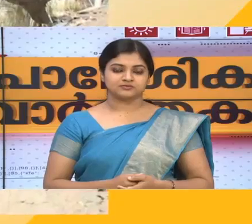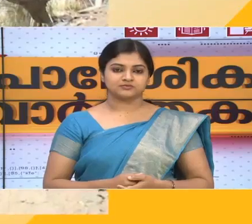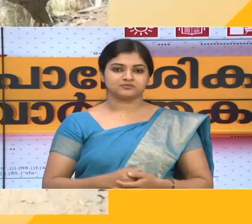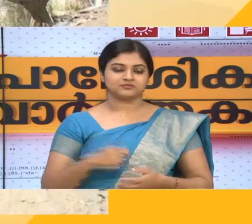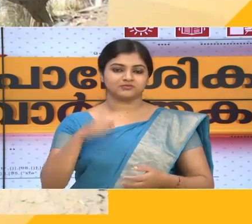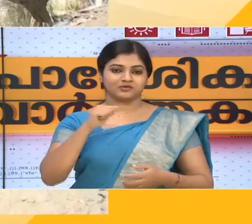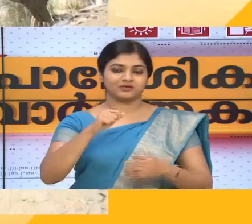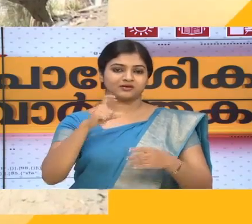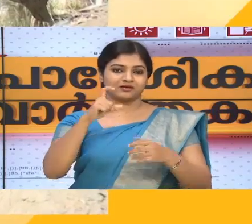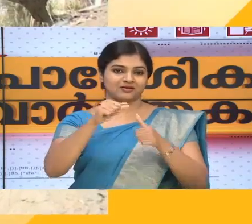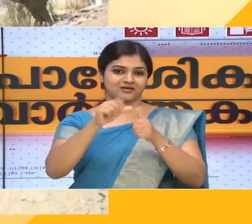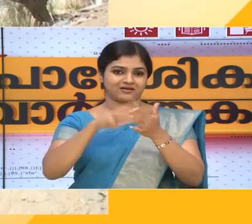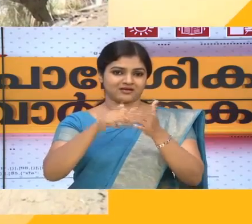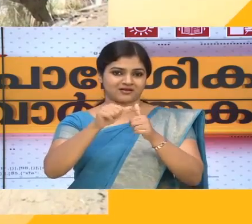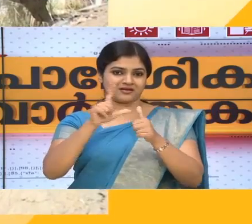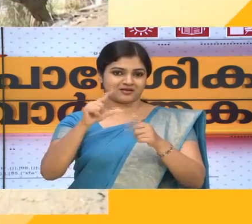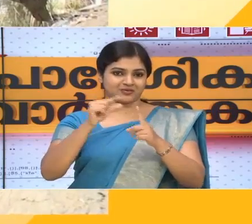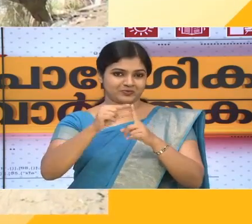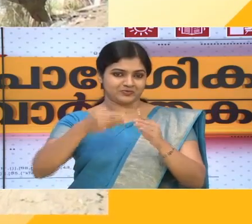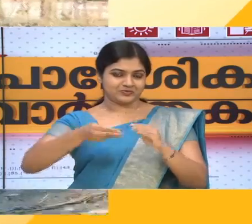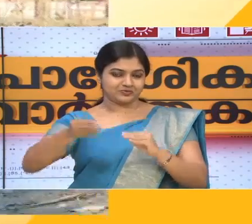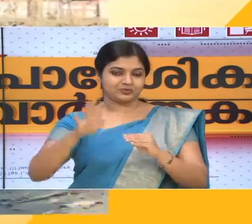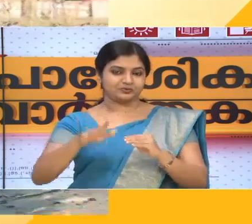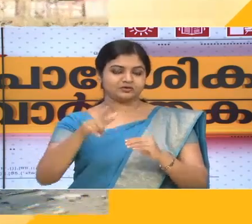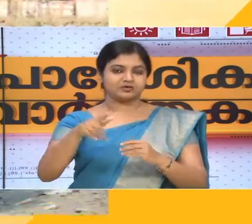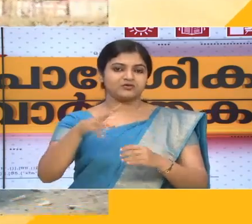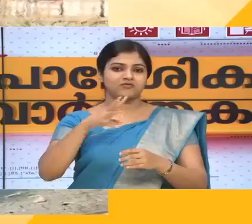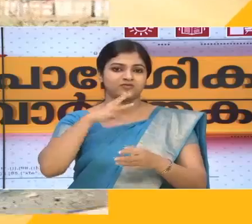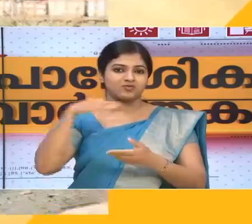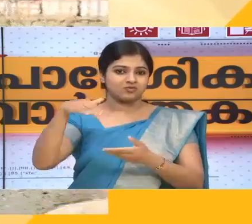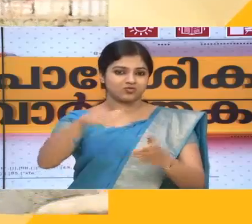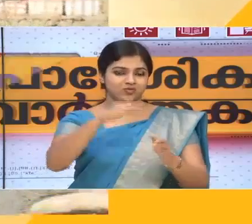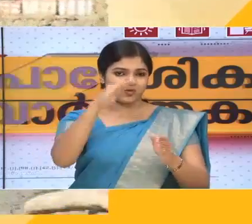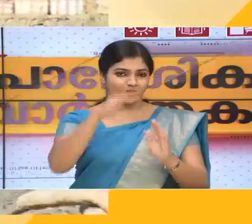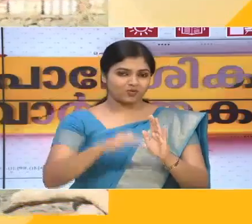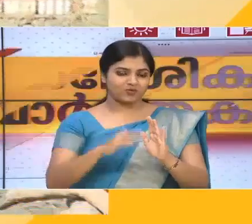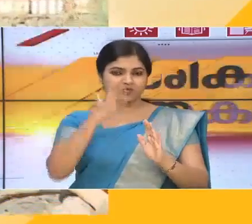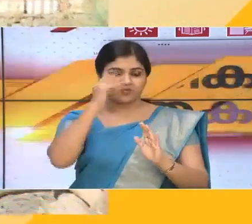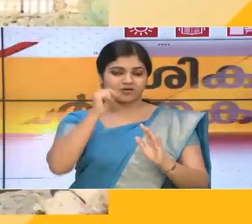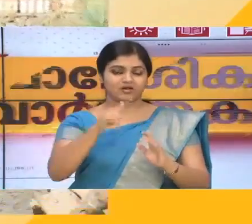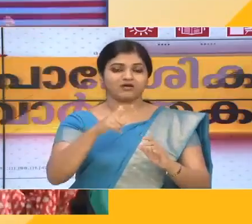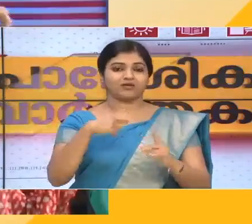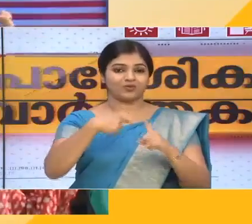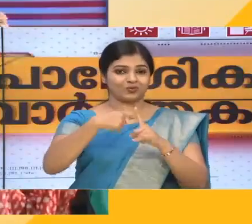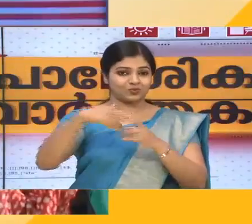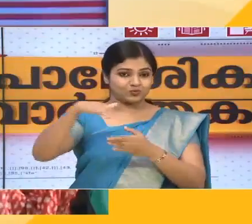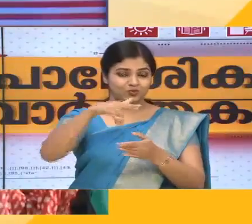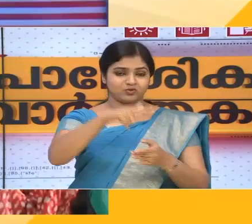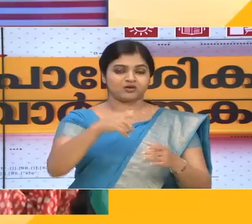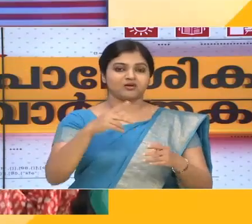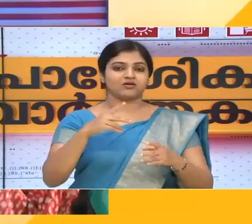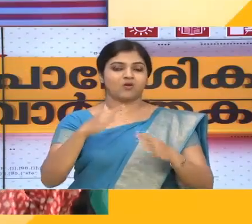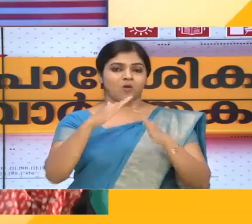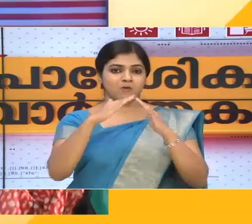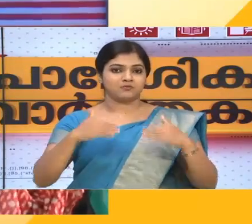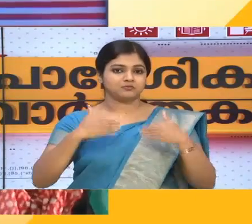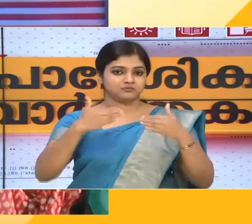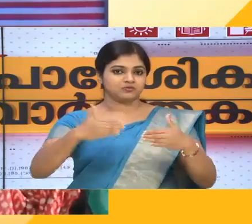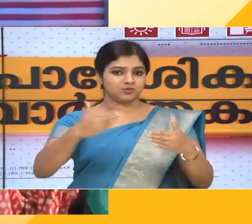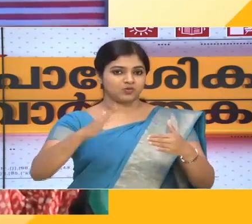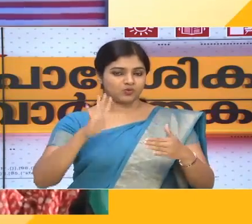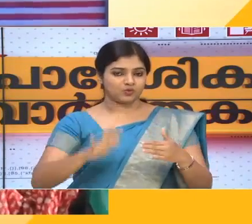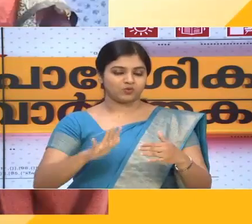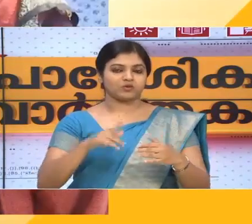പേരണ്ടൂർ കനാലിൽ നീരൊഴുക്ക് നിലച്ചതിന്റെ പ്രധാന കാരണം കൈവഴിയായ കോന്തുരുത്തിപ്പുഴയിലെ കയ്യേറ്റമെന്നാണ് ഈ കുടുംബങ്ങളെ ഒഴിപ്പിക്കാൻ ശ്രമിക്കുന്നവരുടെ